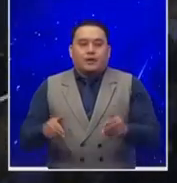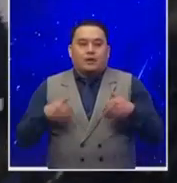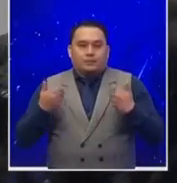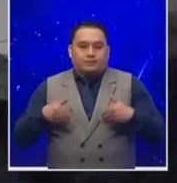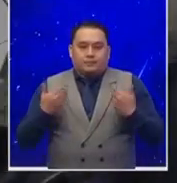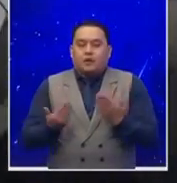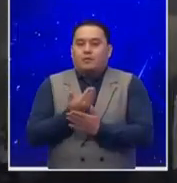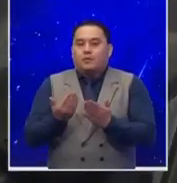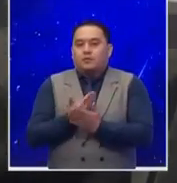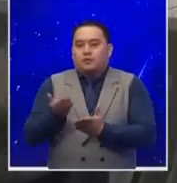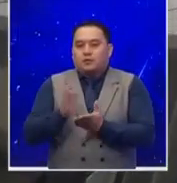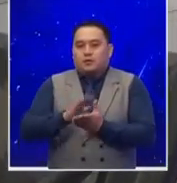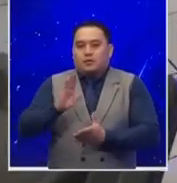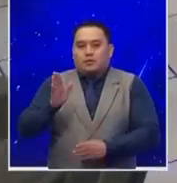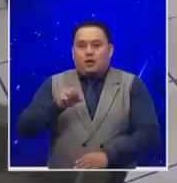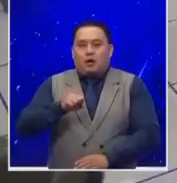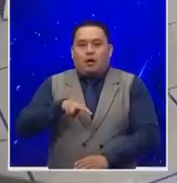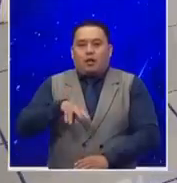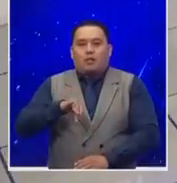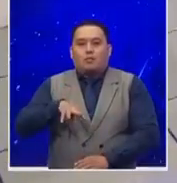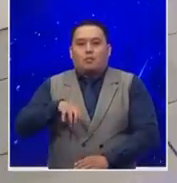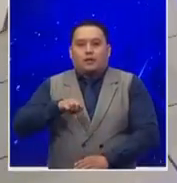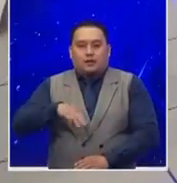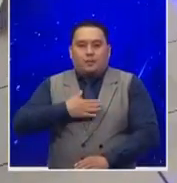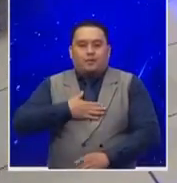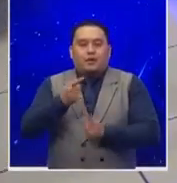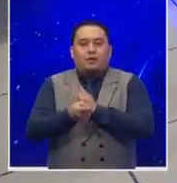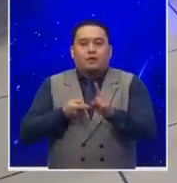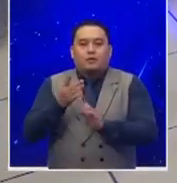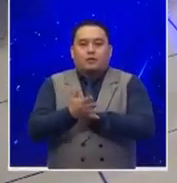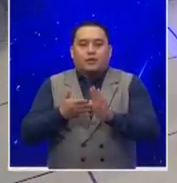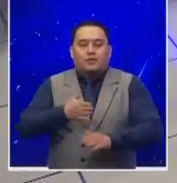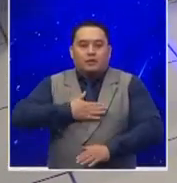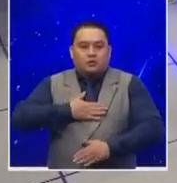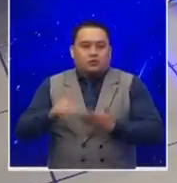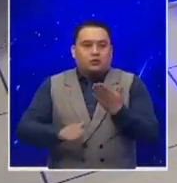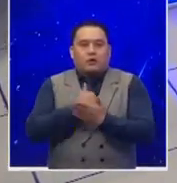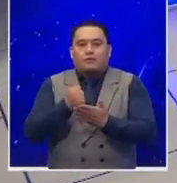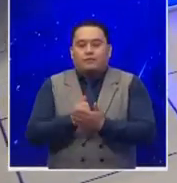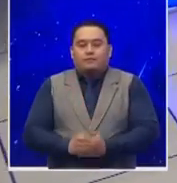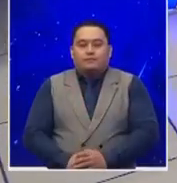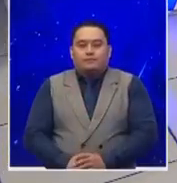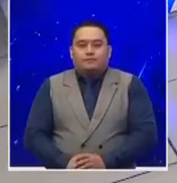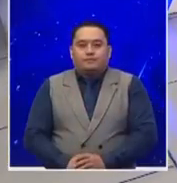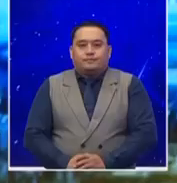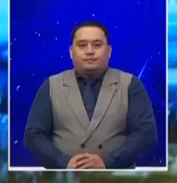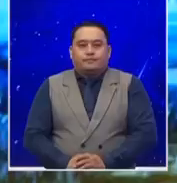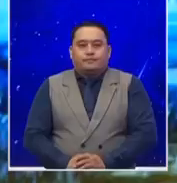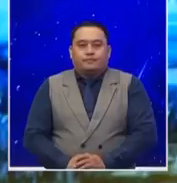Ассаламу алейкум, қадірменді көрермен, тікелей эфирде қорытынды жаңалықтар, студияда Алмат Хамид, сурдалдармада Марат Жақсылық.